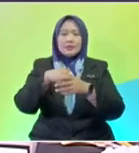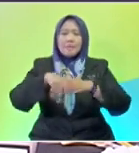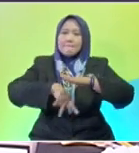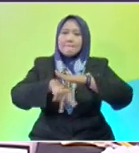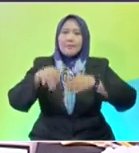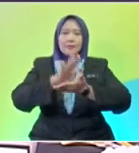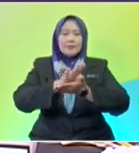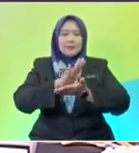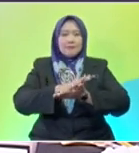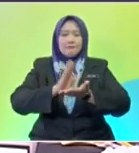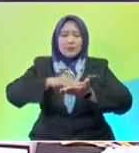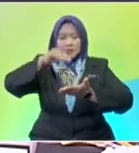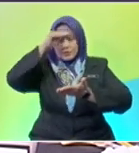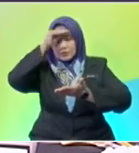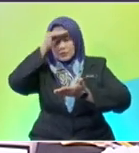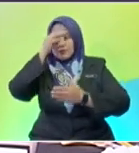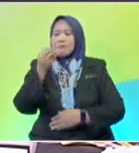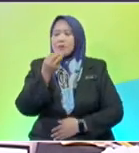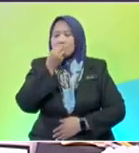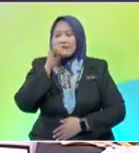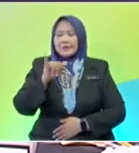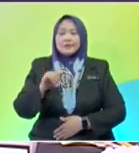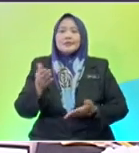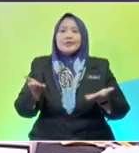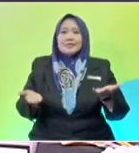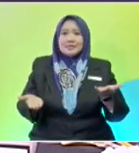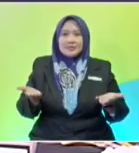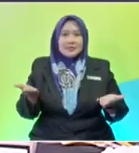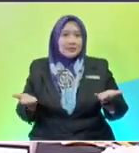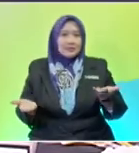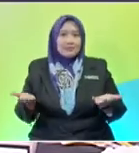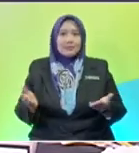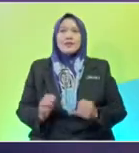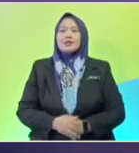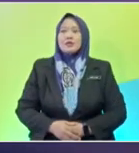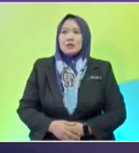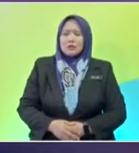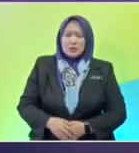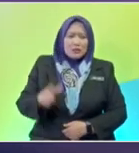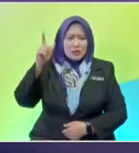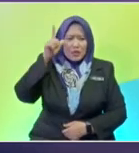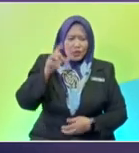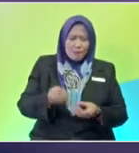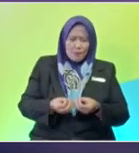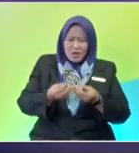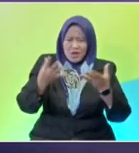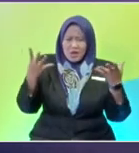belajar mengenai pemakanan yang seimbang banyak makanan